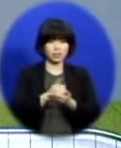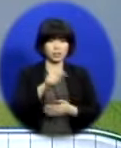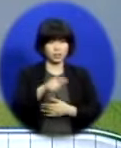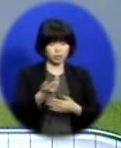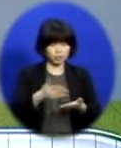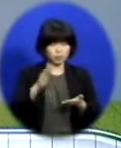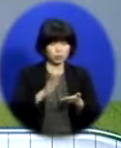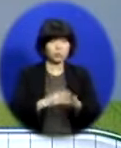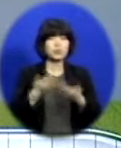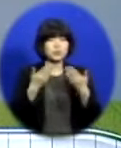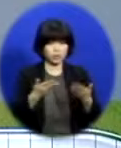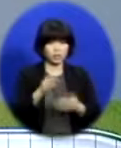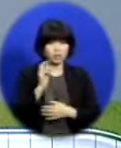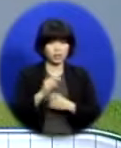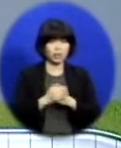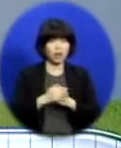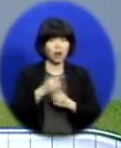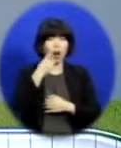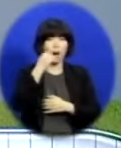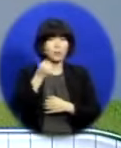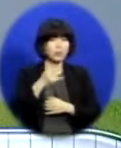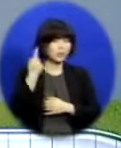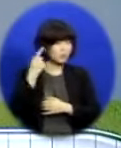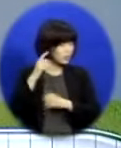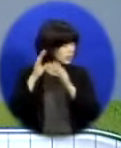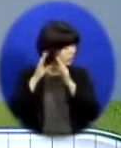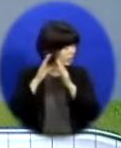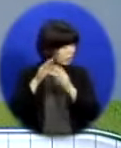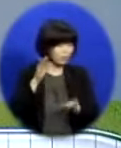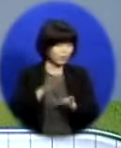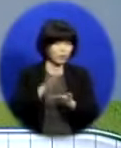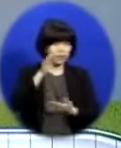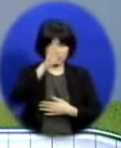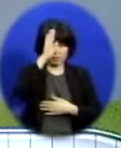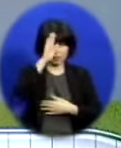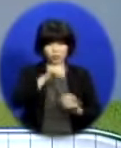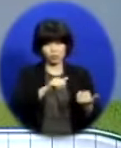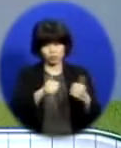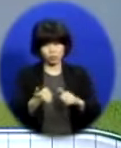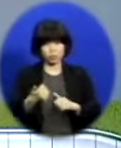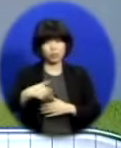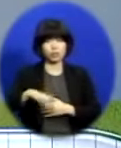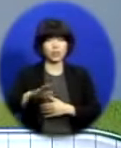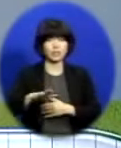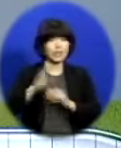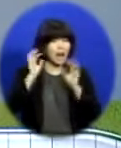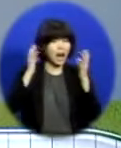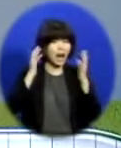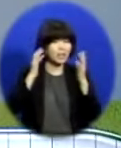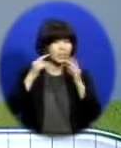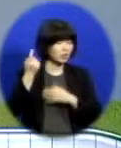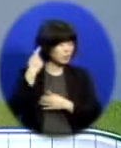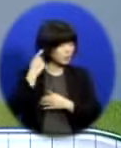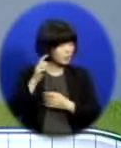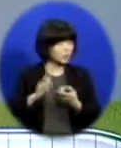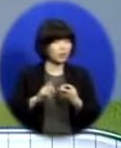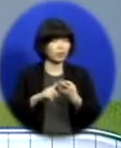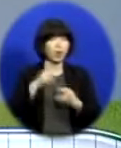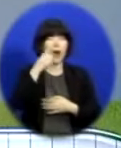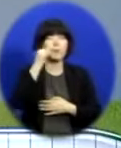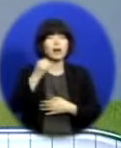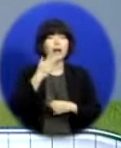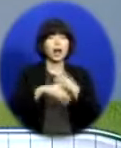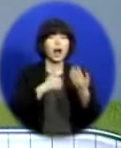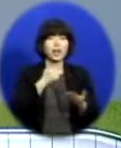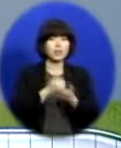거야 어머니가 귀에다 되고 말 열병으로 죽어가는 아이의 귀에다 되고 엄마가 하나님께서 너를